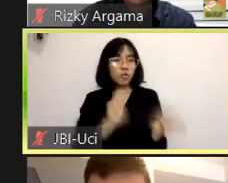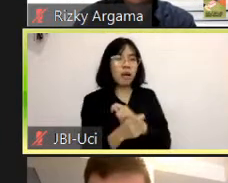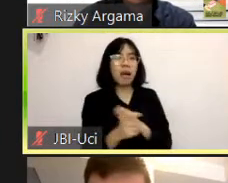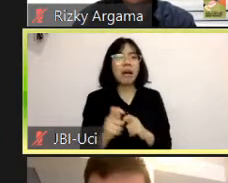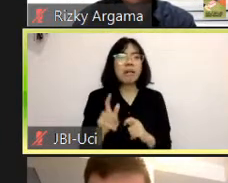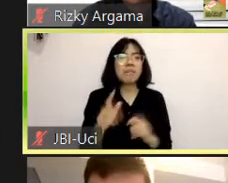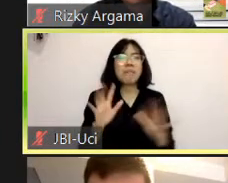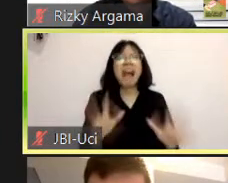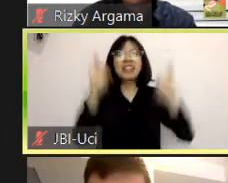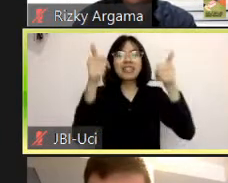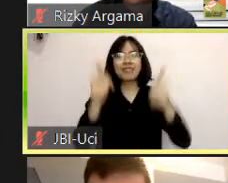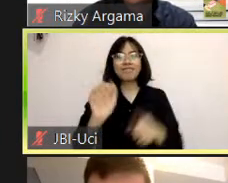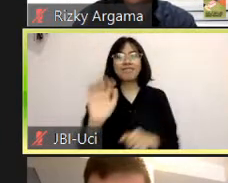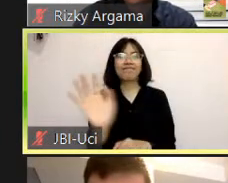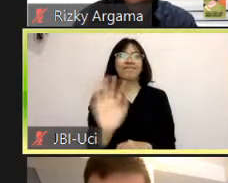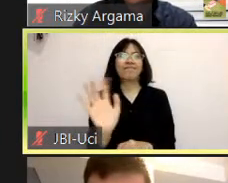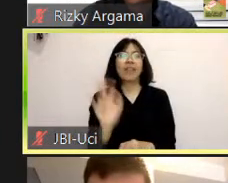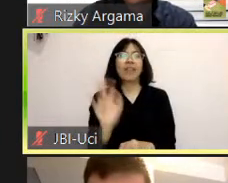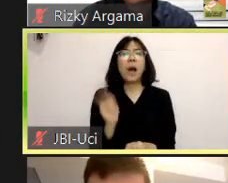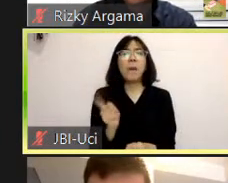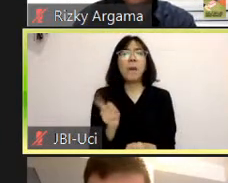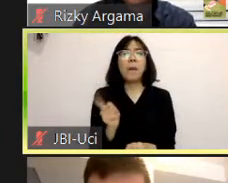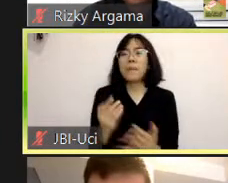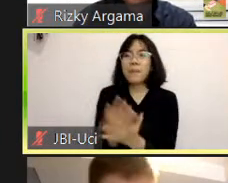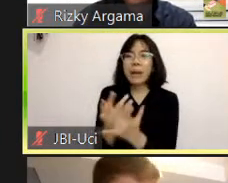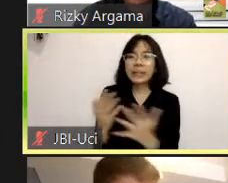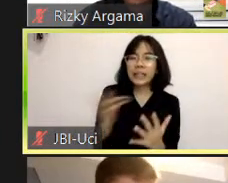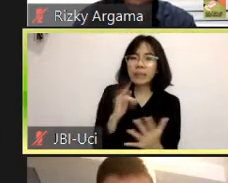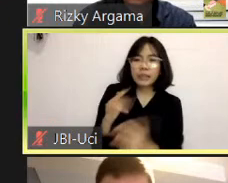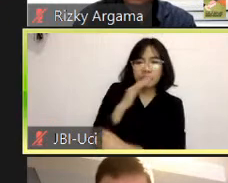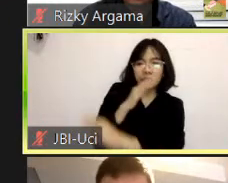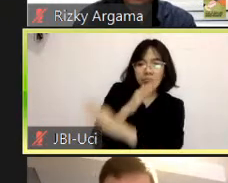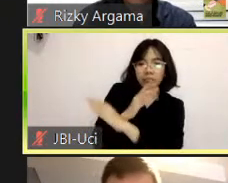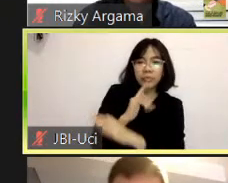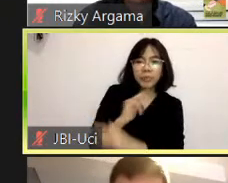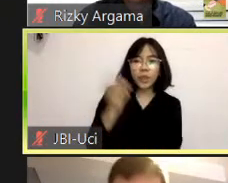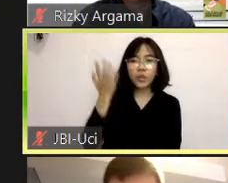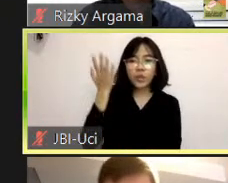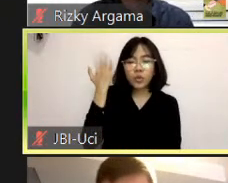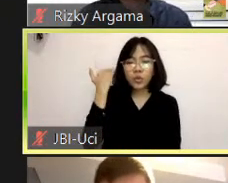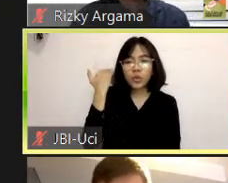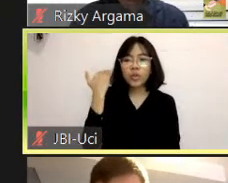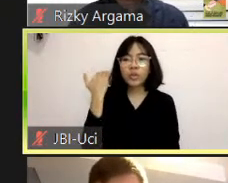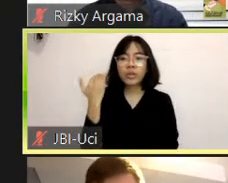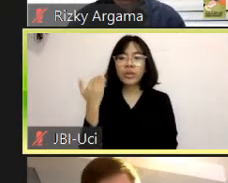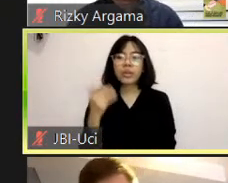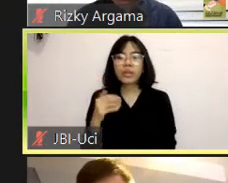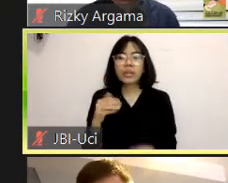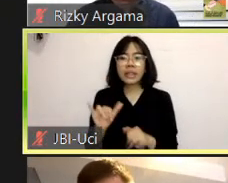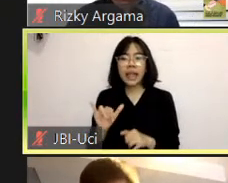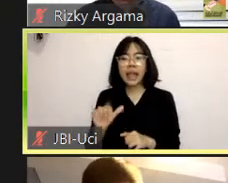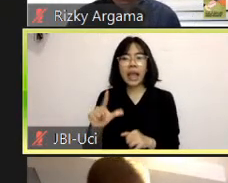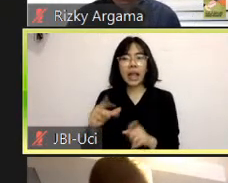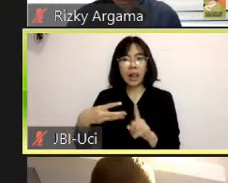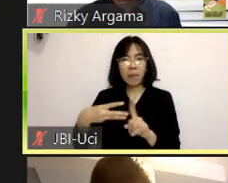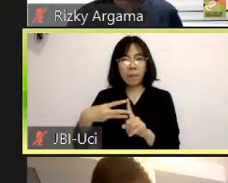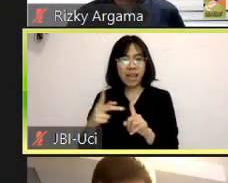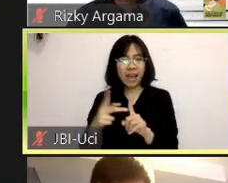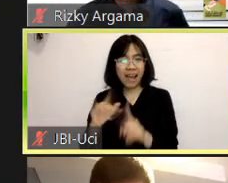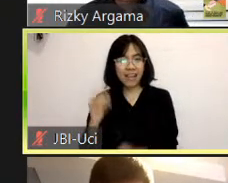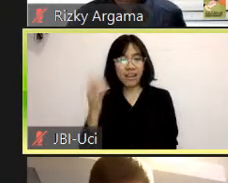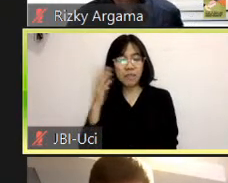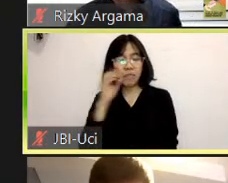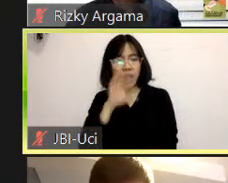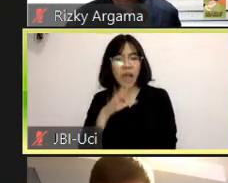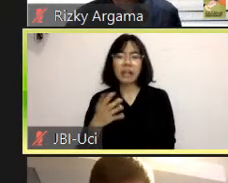semacam memisahkan diri kayak YLBHI misalnya, bilang bahwa kami yayasan, kami bukan ormas gitu.